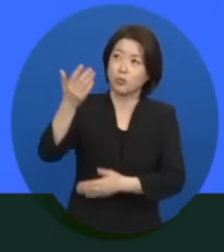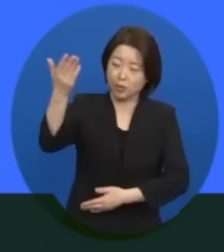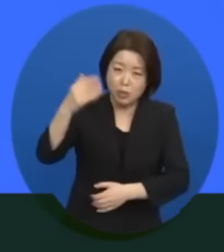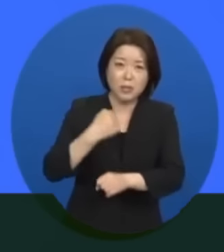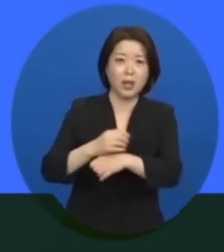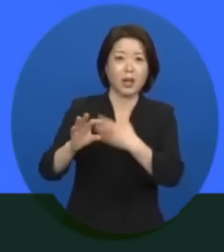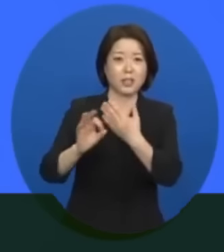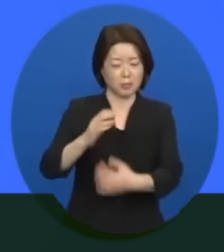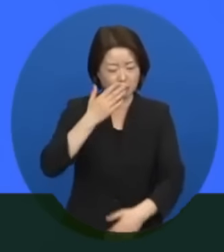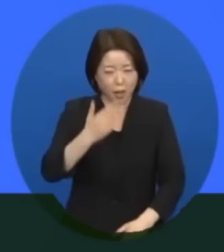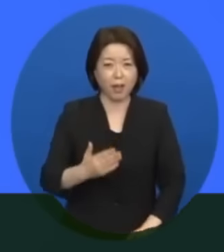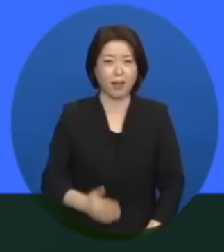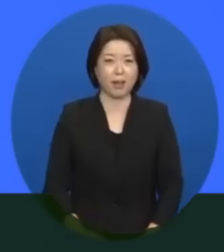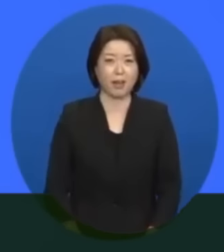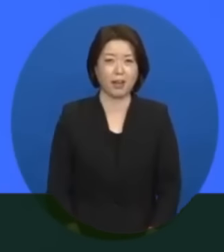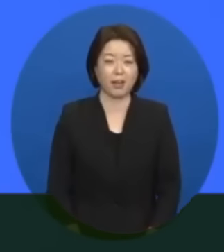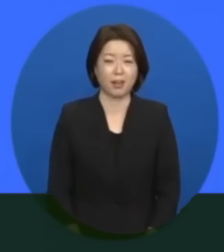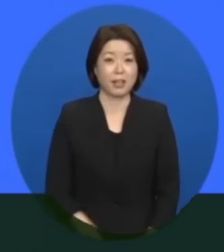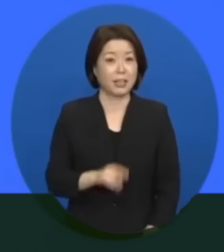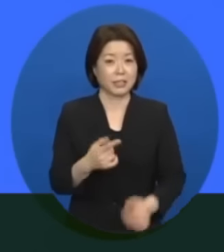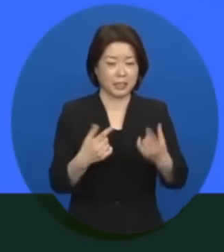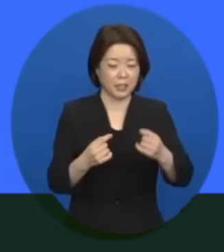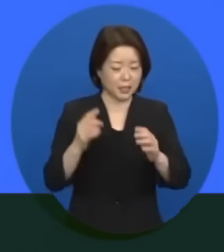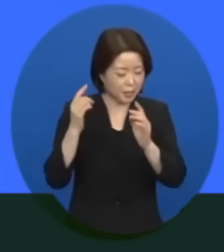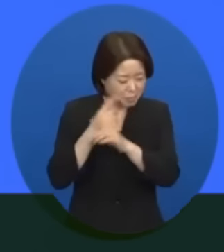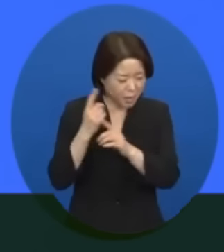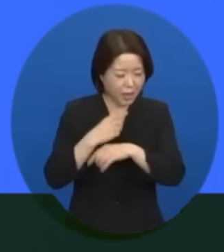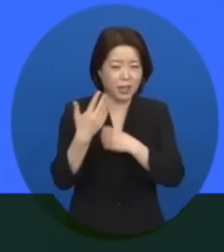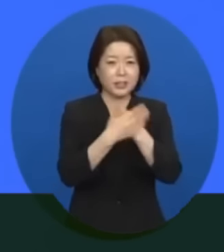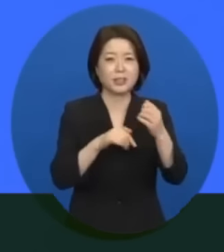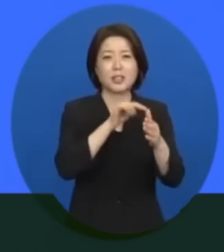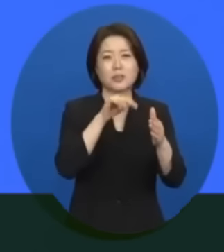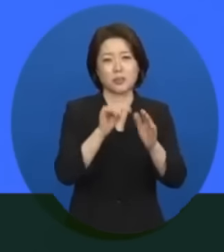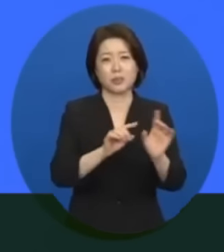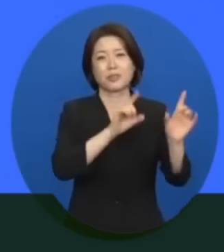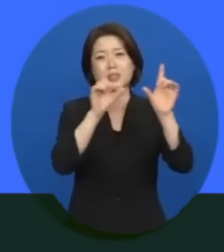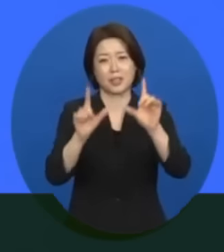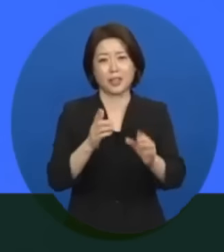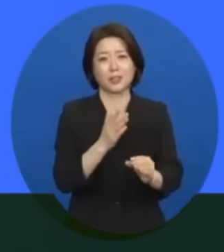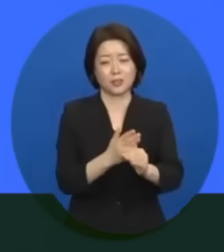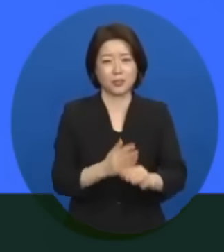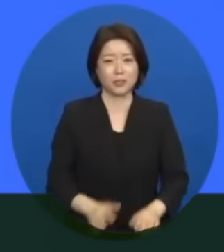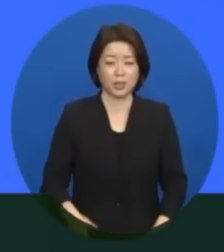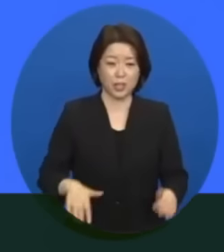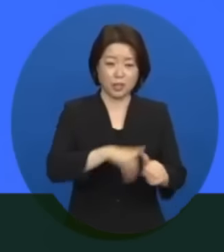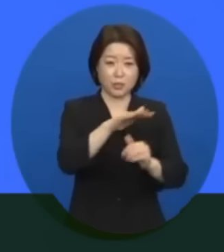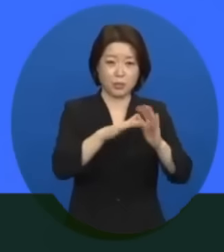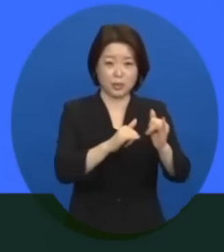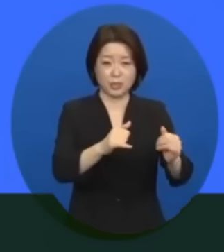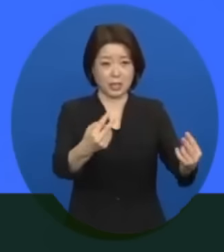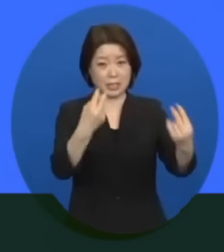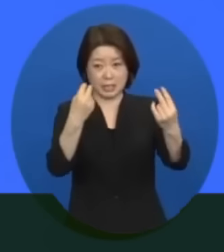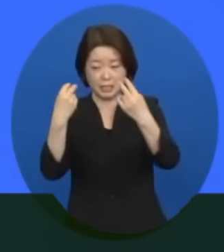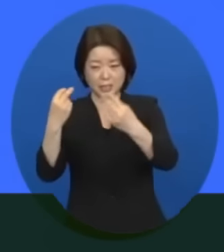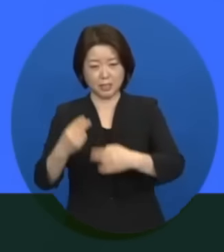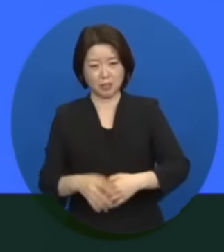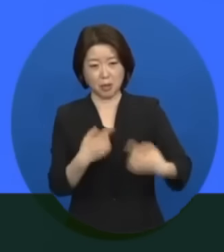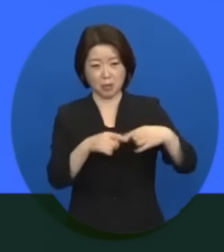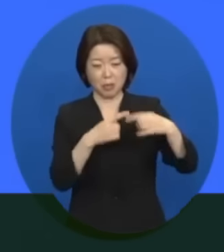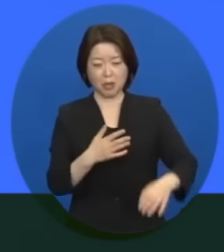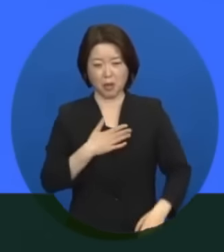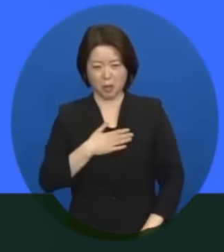되는구나 하면서 매일 은혜 안에서 살고 있습니다 주변 사람의 시선과 평판을 매우 신경쓰던